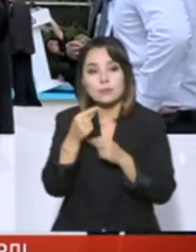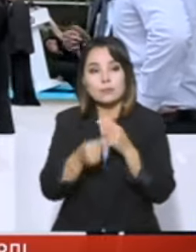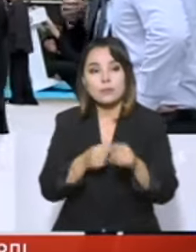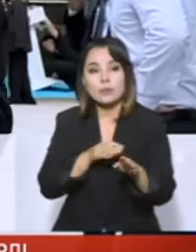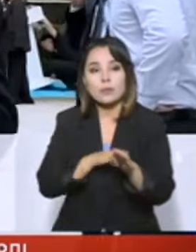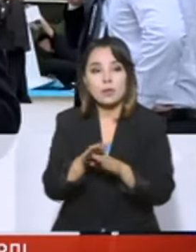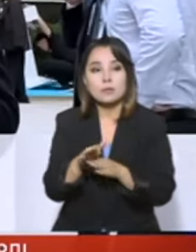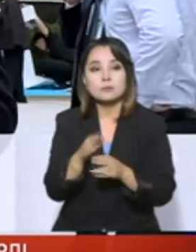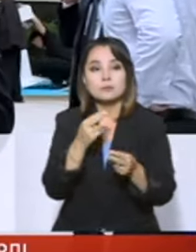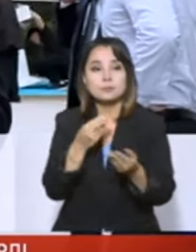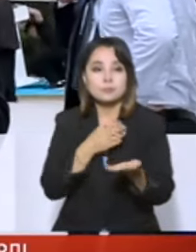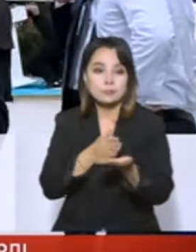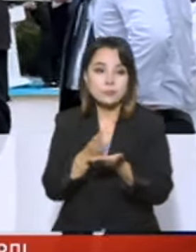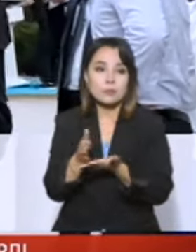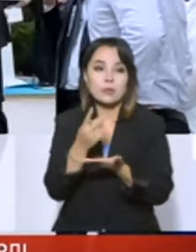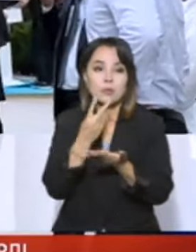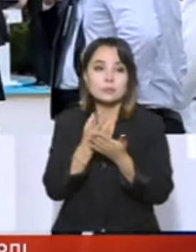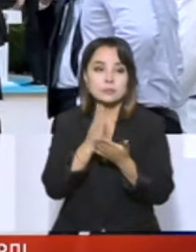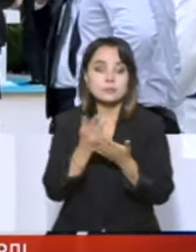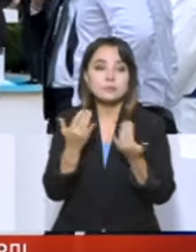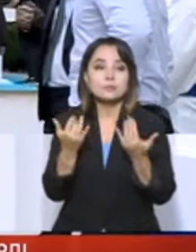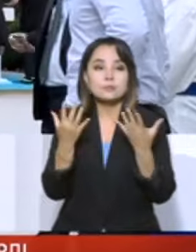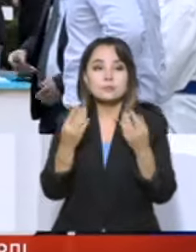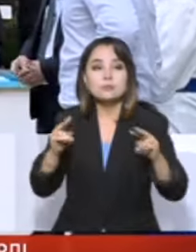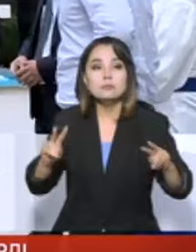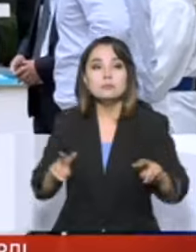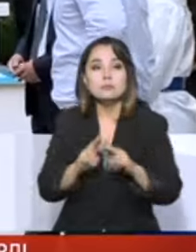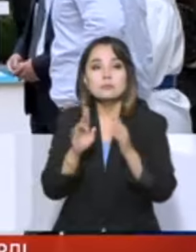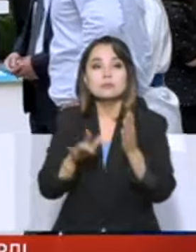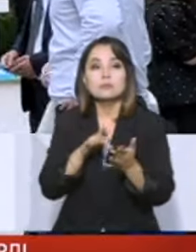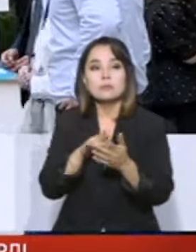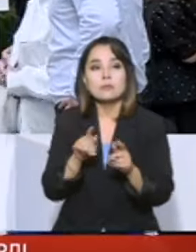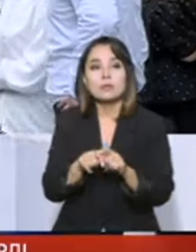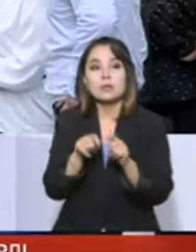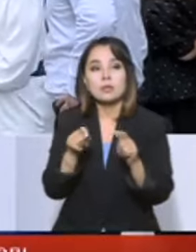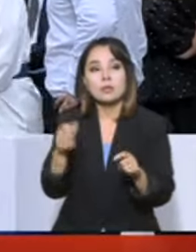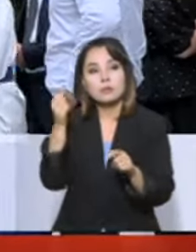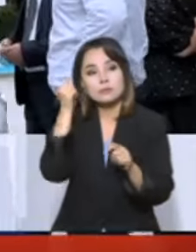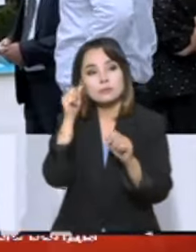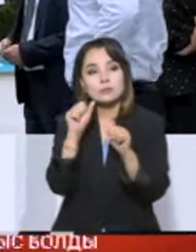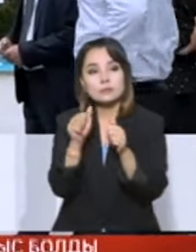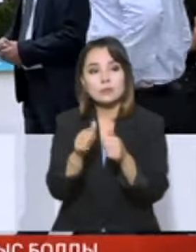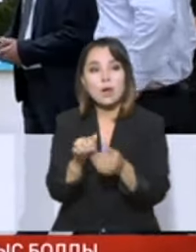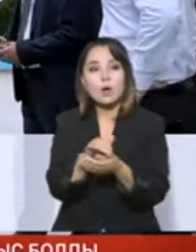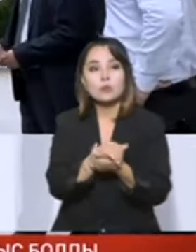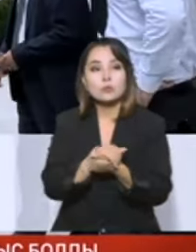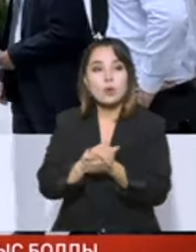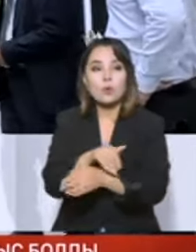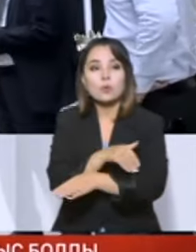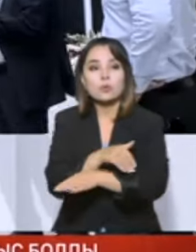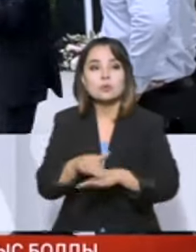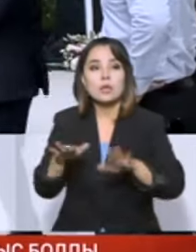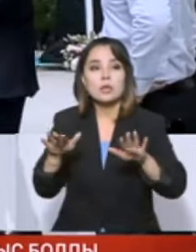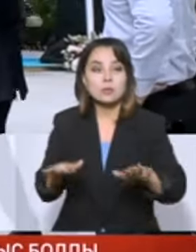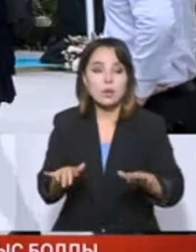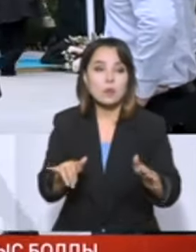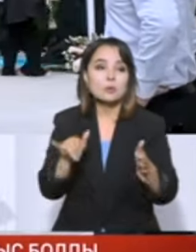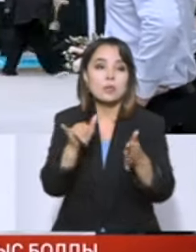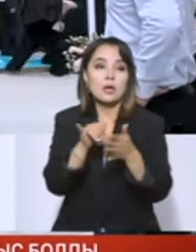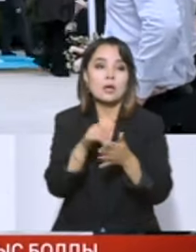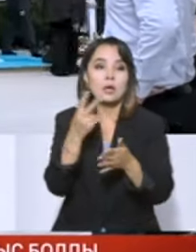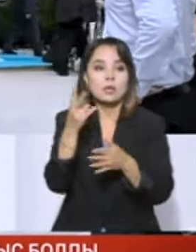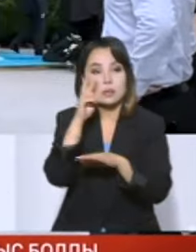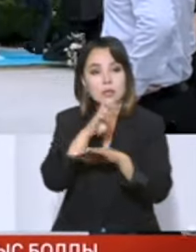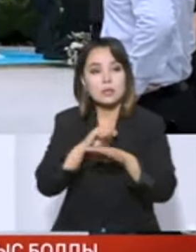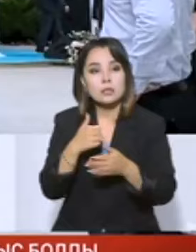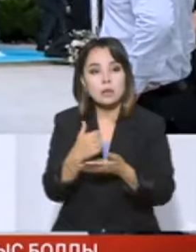тұлғаларға азық бағдар болған. Ал бүгін Астана қаласында ашылып отырған ескерткіштің достық көшесі бойында орналасуы екі ел